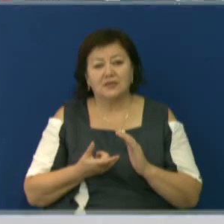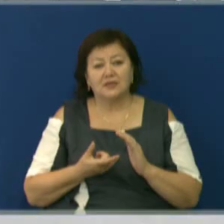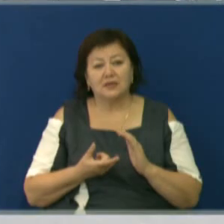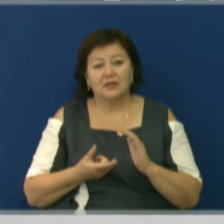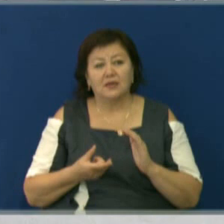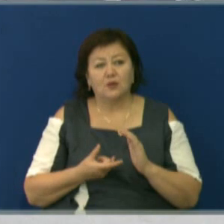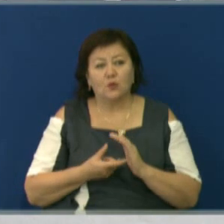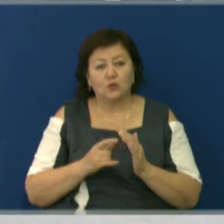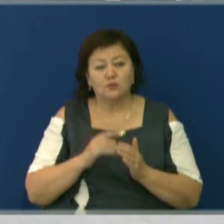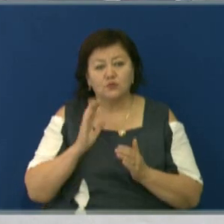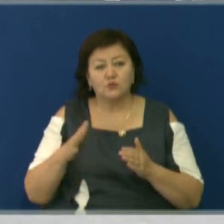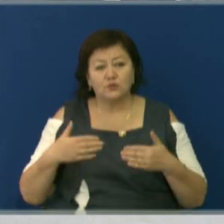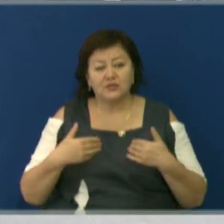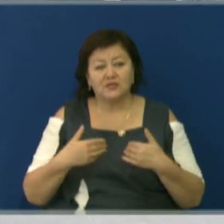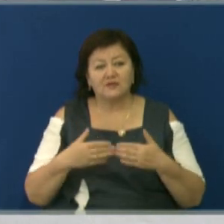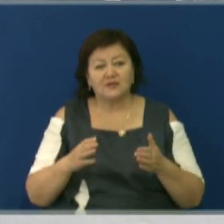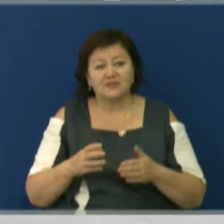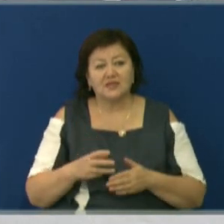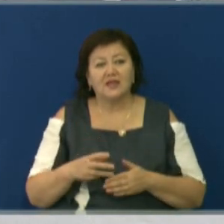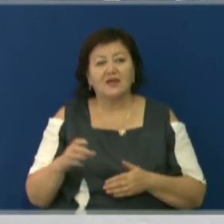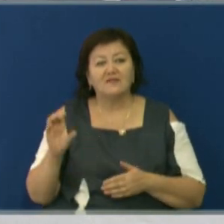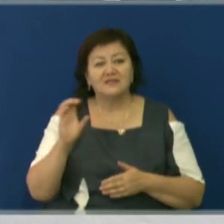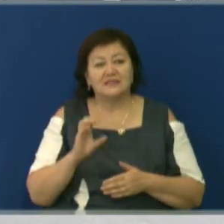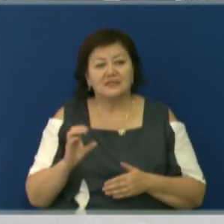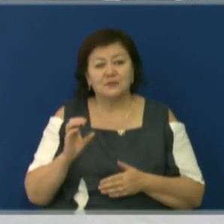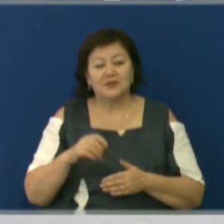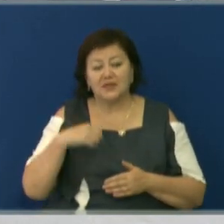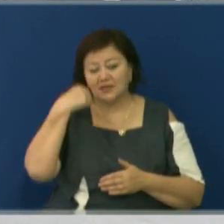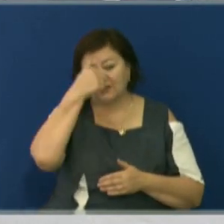сентябре текущего года. Саулия Байгалиева, Бердыбек Карымбай, Елжан Макзумов, телеканал Семей.